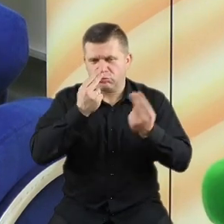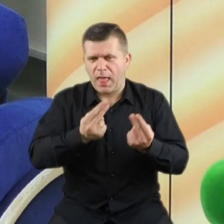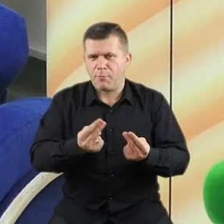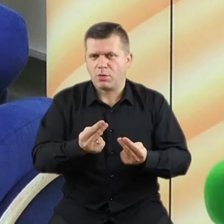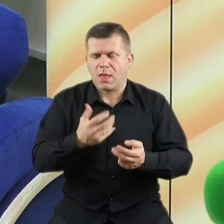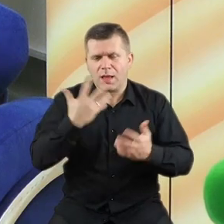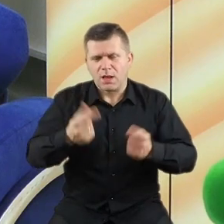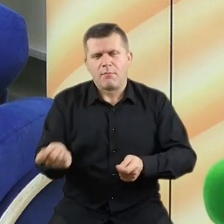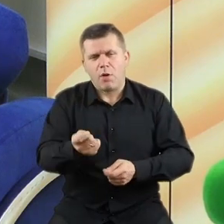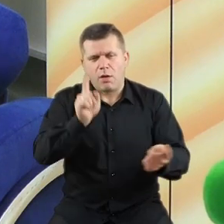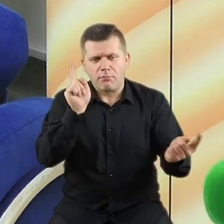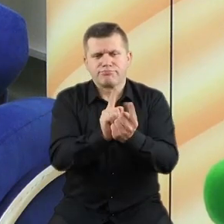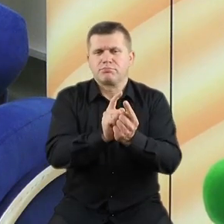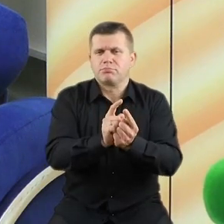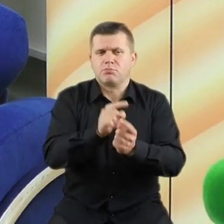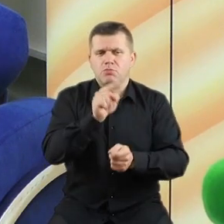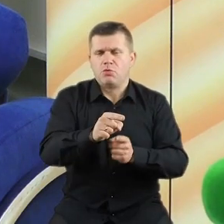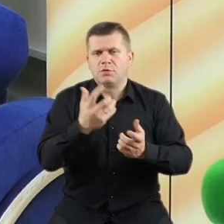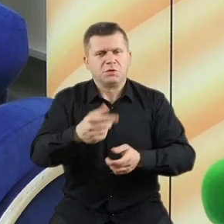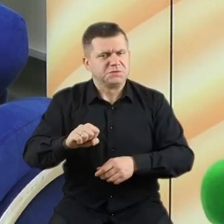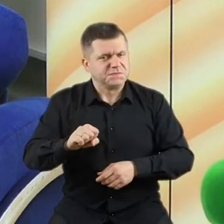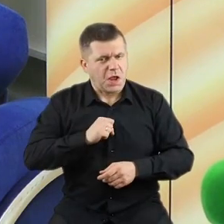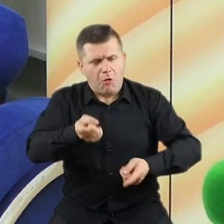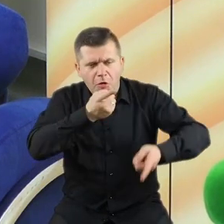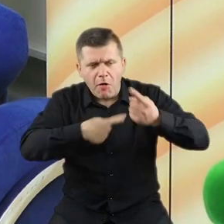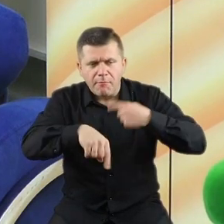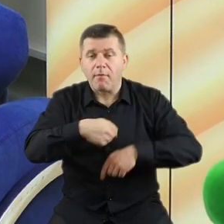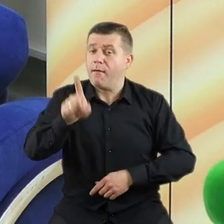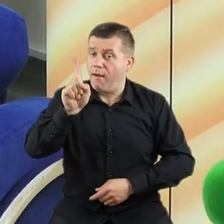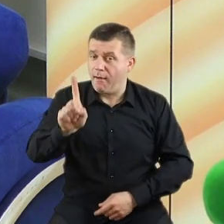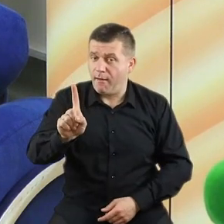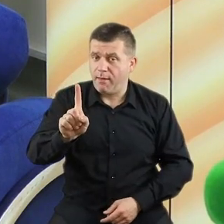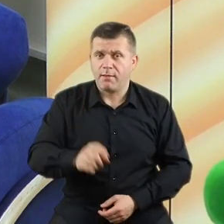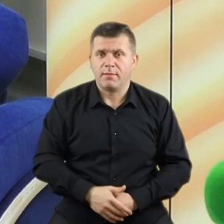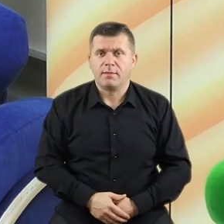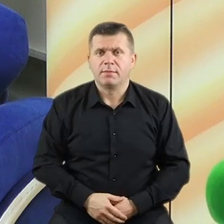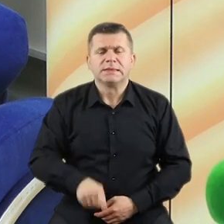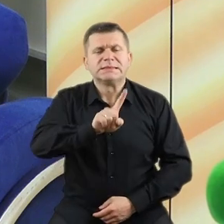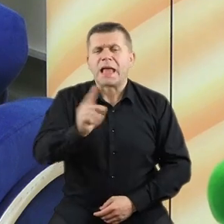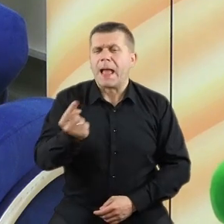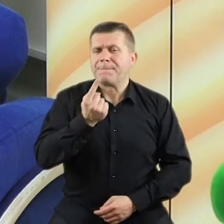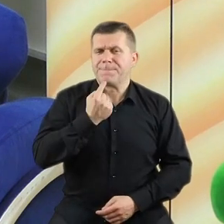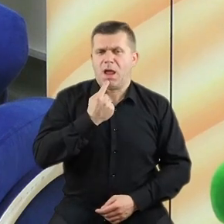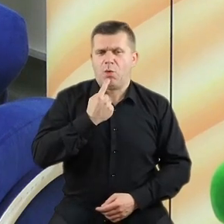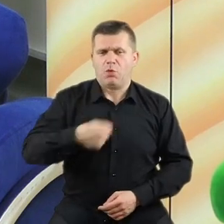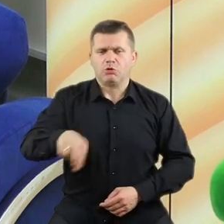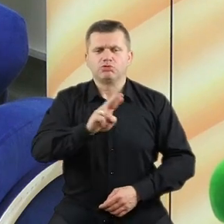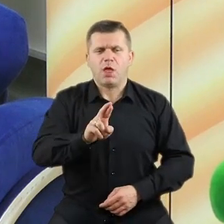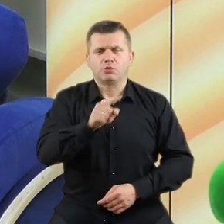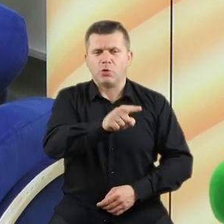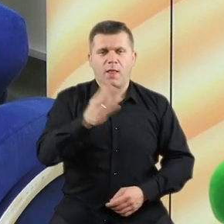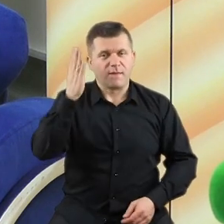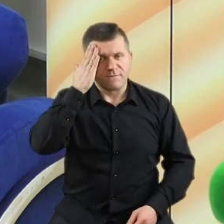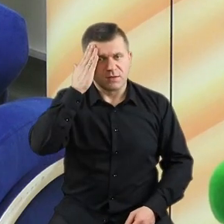reportażu, to pojechałam, żeby się z nią spotkać. I ona opowiedziała świetne rzeczy, ale za mało tych rzeczy